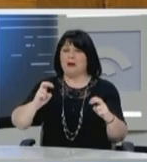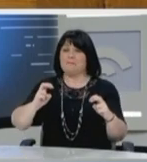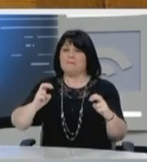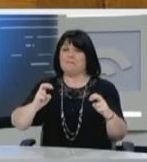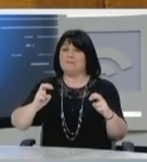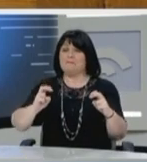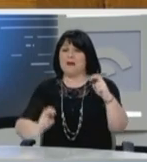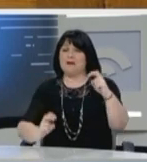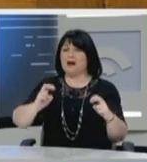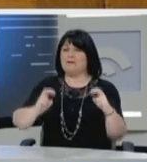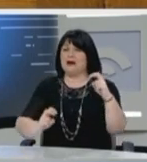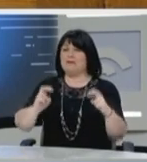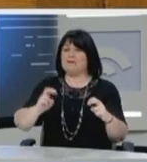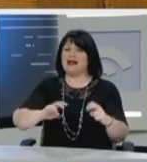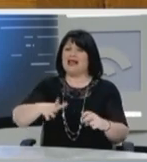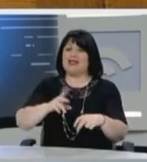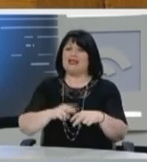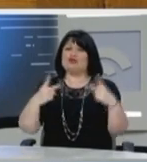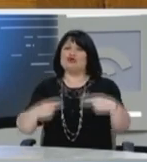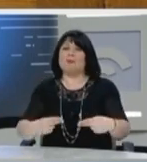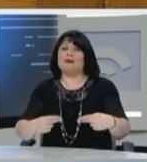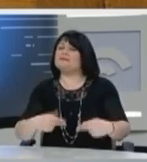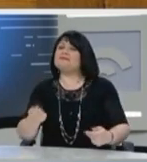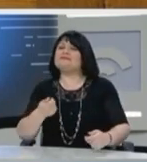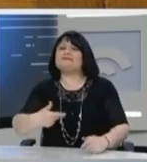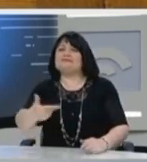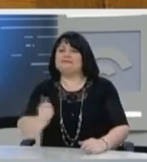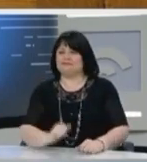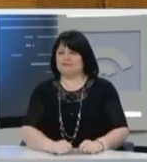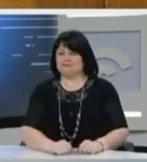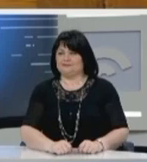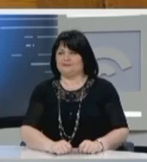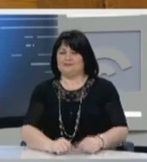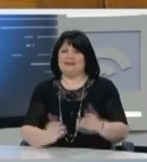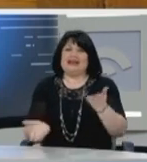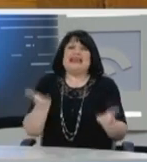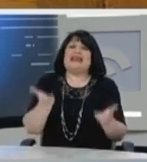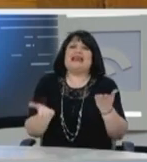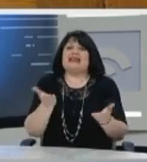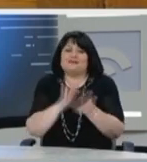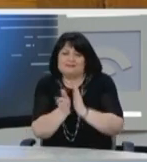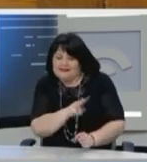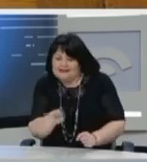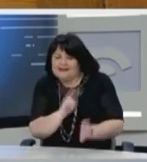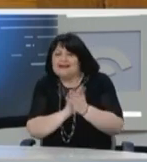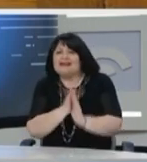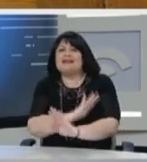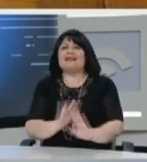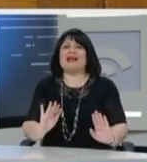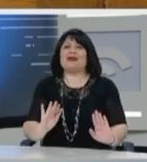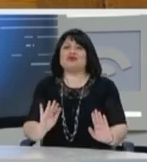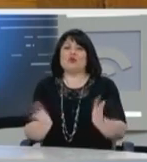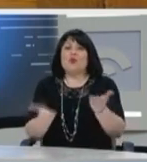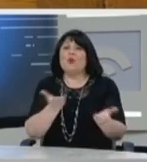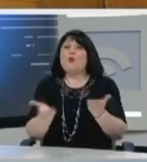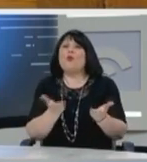η στιγμή. Μπορεί να σταματήσει η τραμπάλα και να μην είναι ή ο ένας ή ο άλλος. Και να μην είναι ούτε